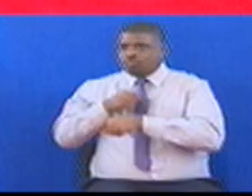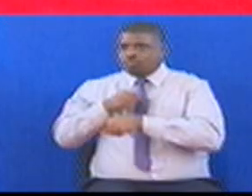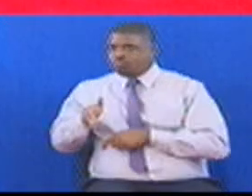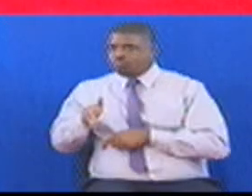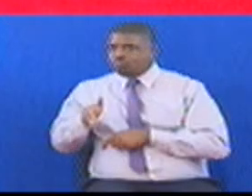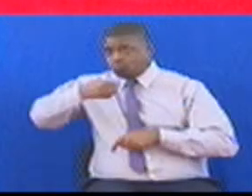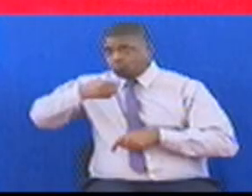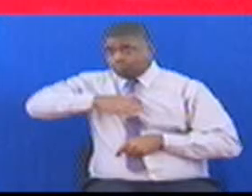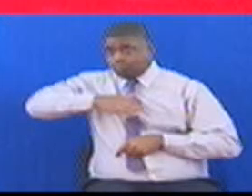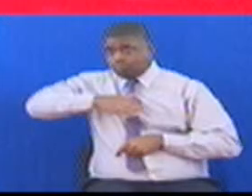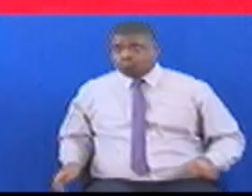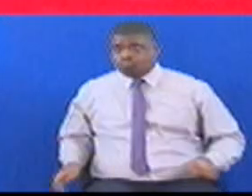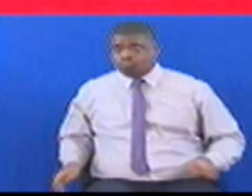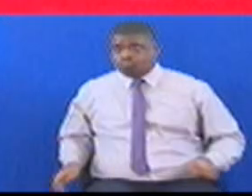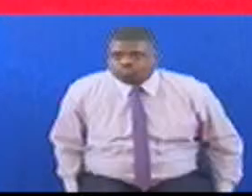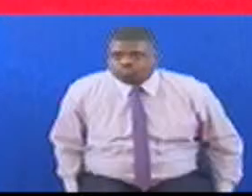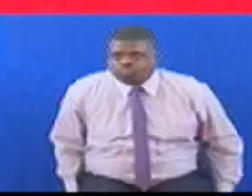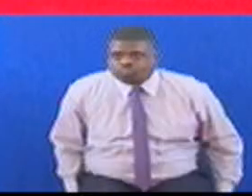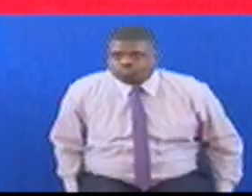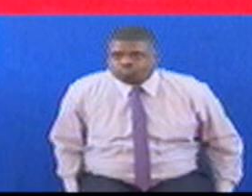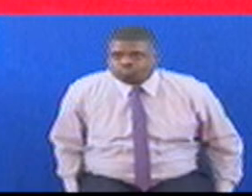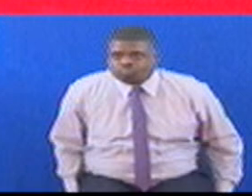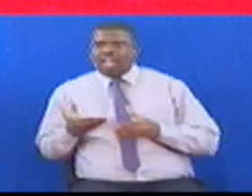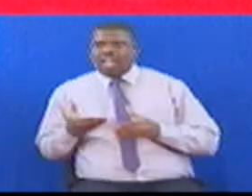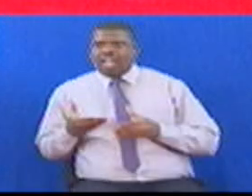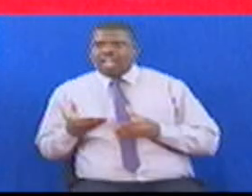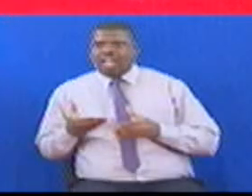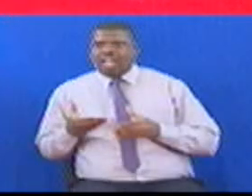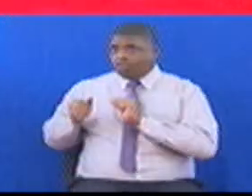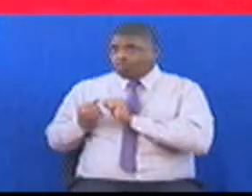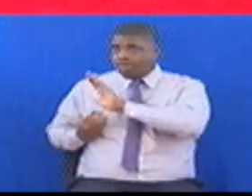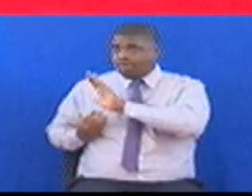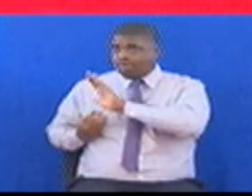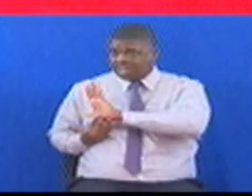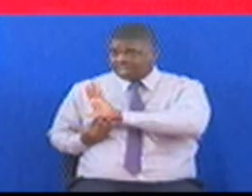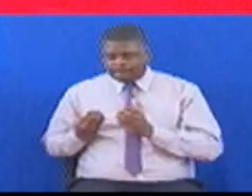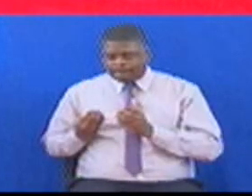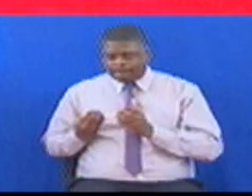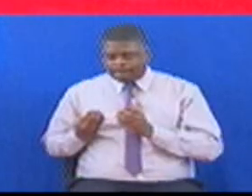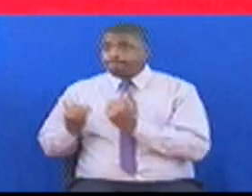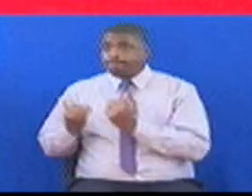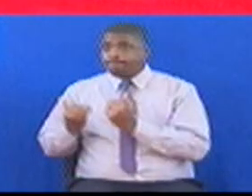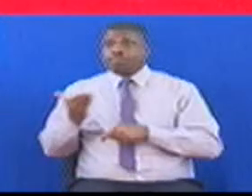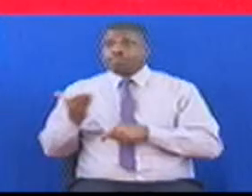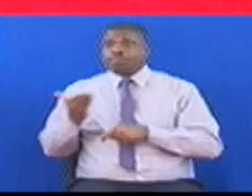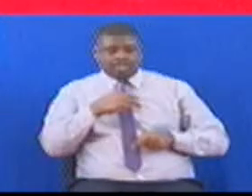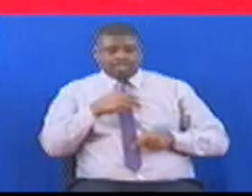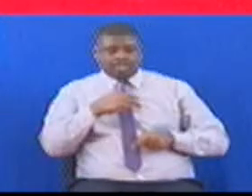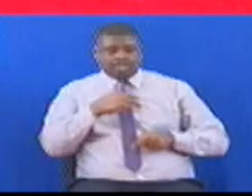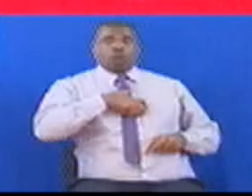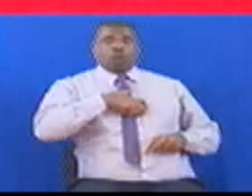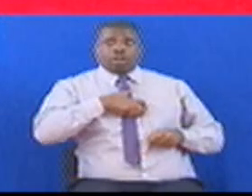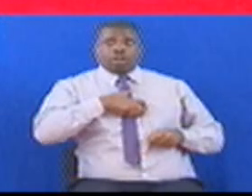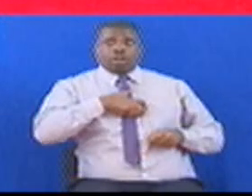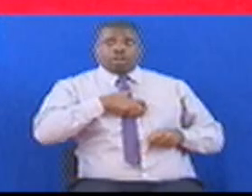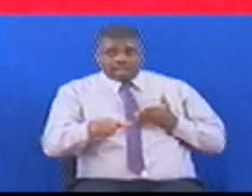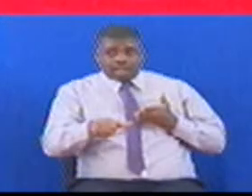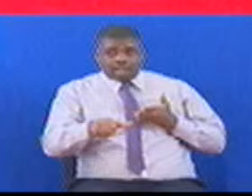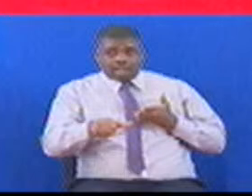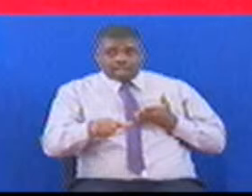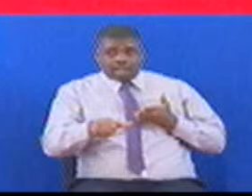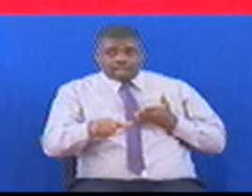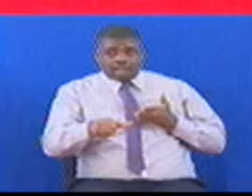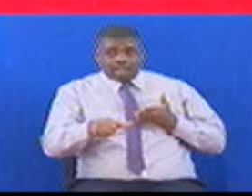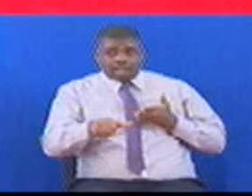kwetu katika kukabiliana na athari za COVID-19 dharura na kuimarisha urari wa malipo, yani balance of